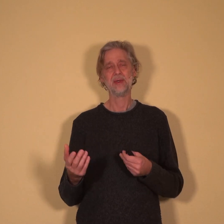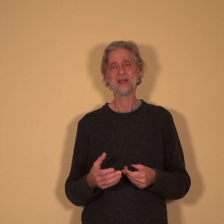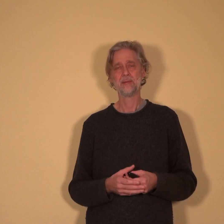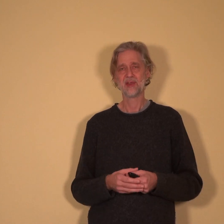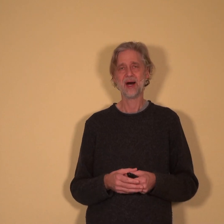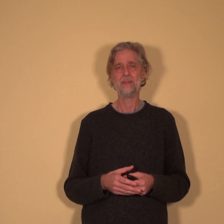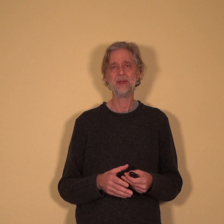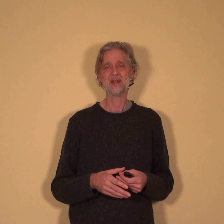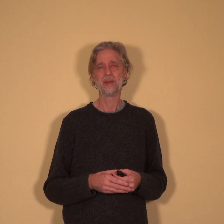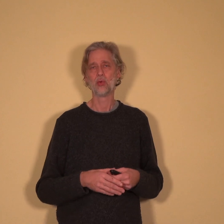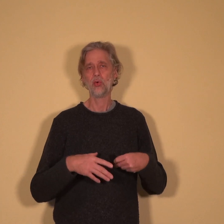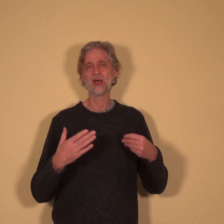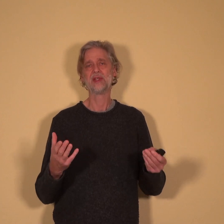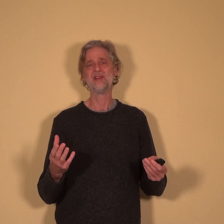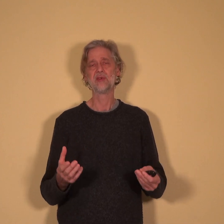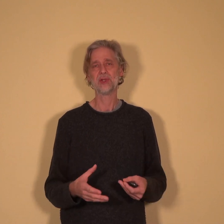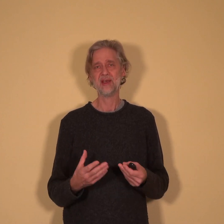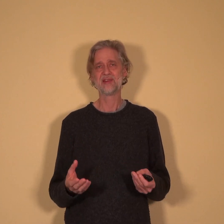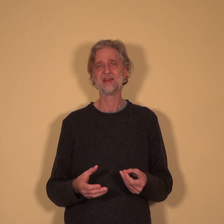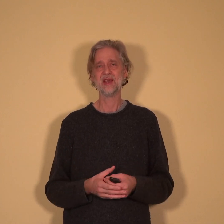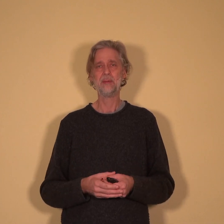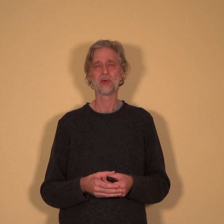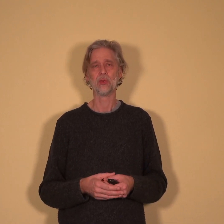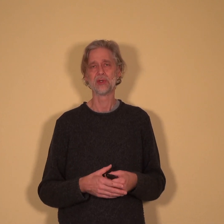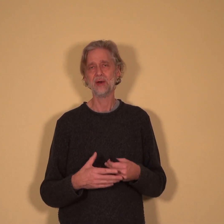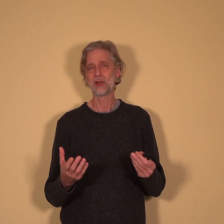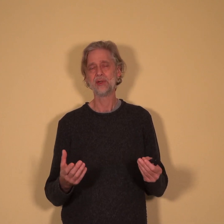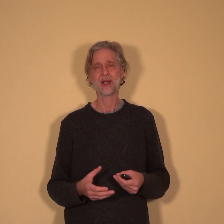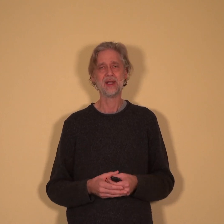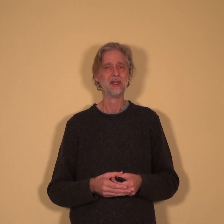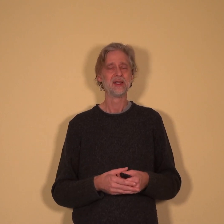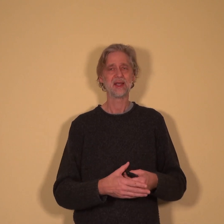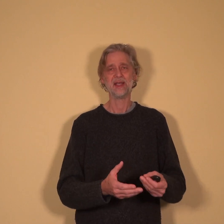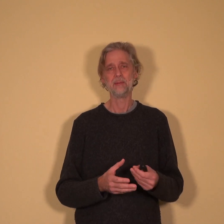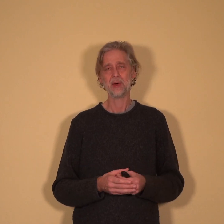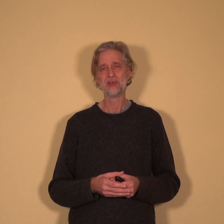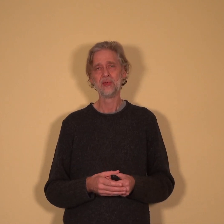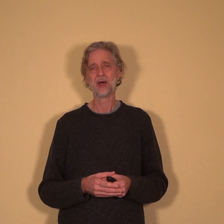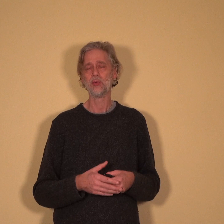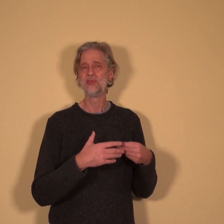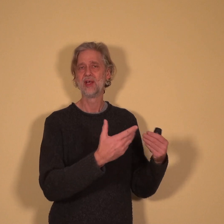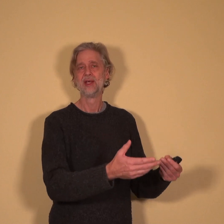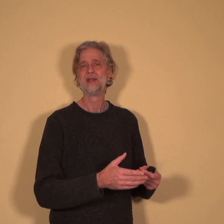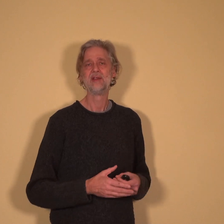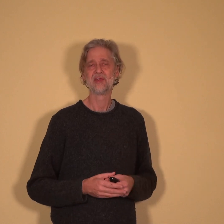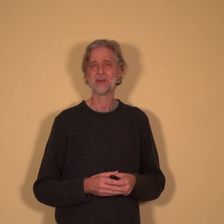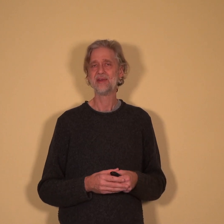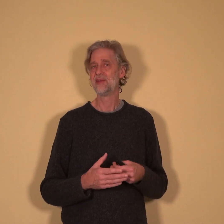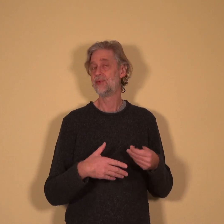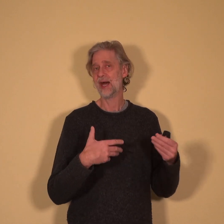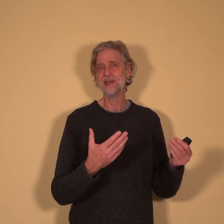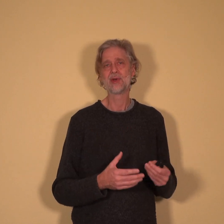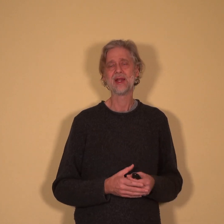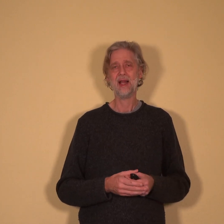20 Metern bis einem halben Meter bedroht. Aber die sind sofort existenziell bedroht. Ja, wir können ja keine Deiche bauen, so wie bei uns, die diese